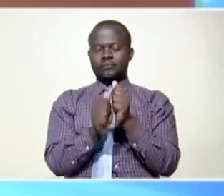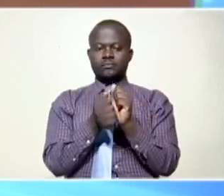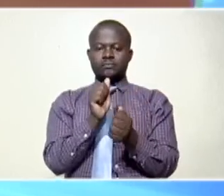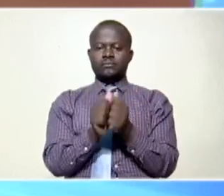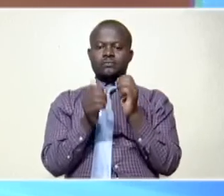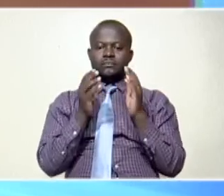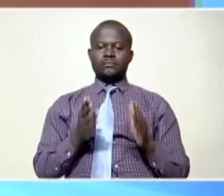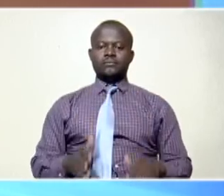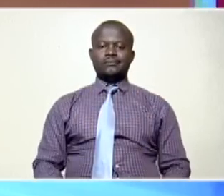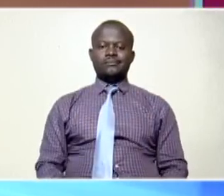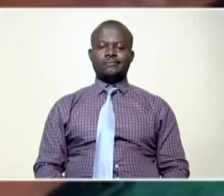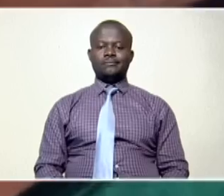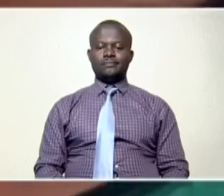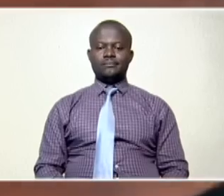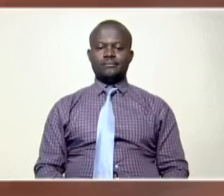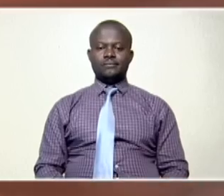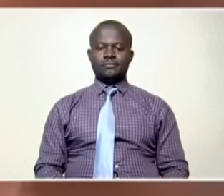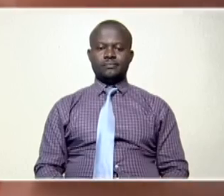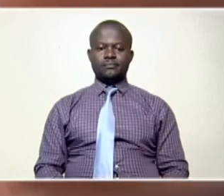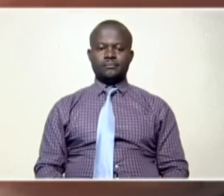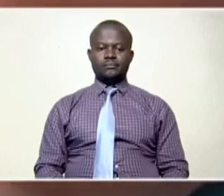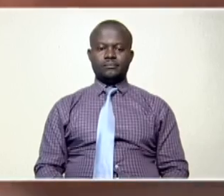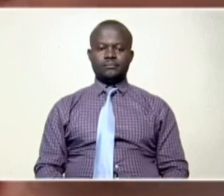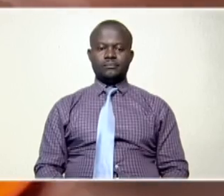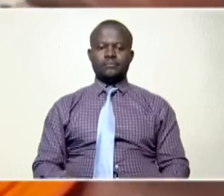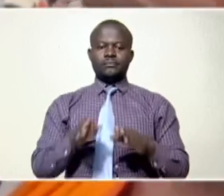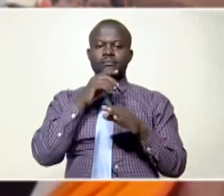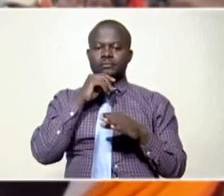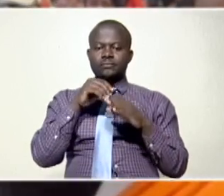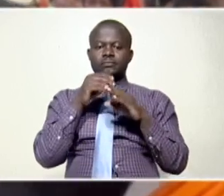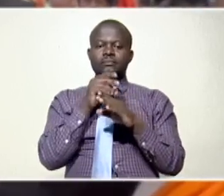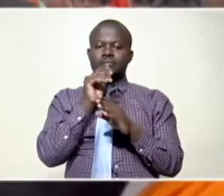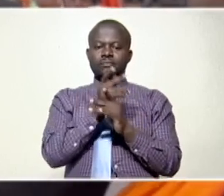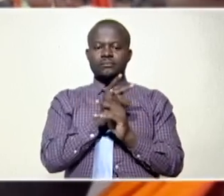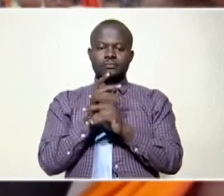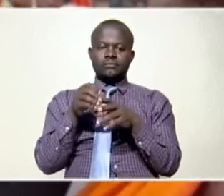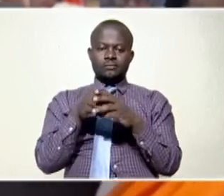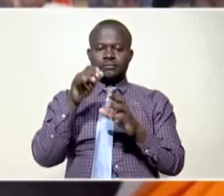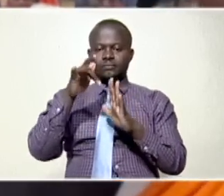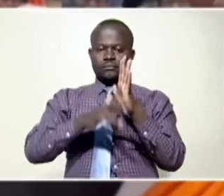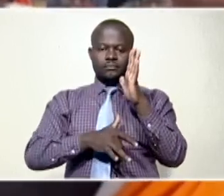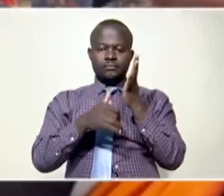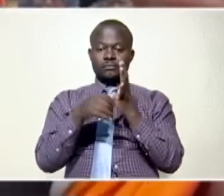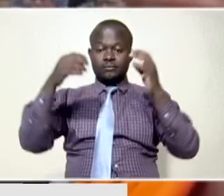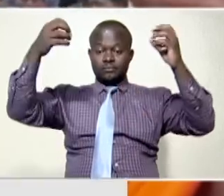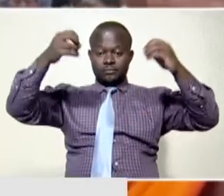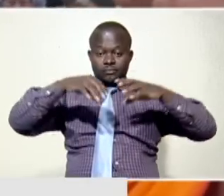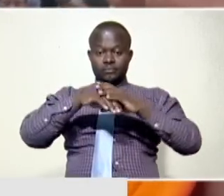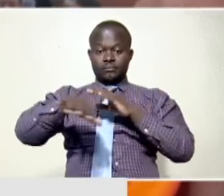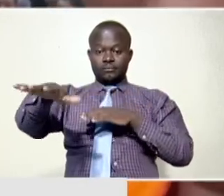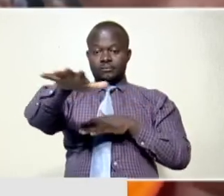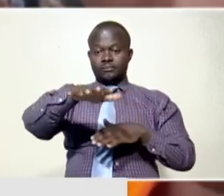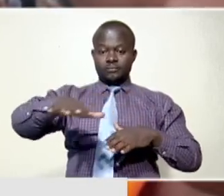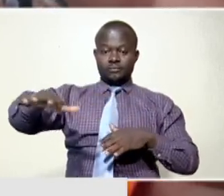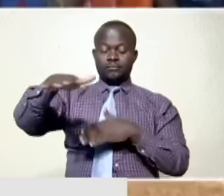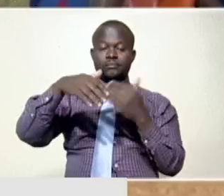Janine Ndayizeye arakomeza. Uwo mugabo yamfashe nabi ku buryo burambuye. Iki kibazo ngo kiragaragara muri aka gace